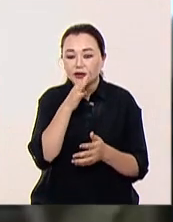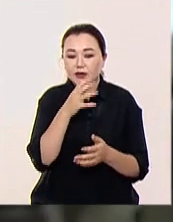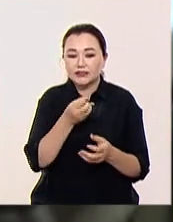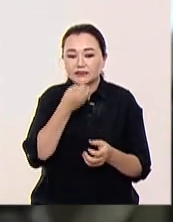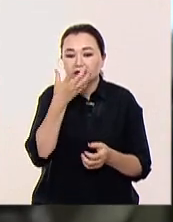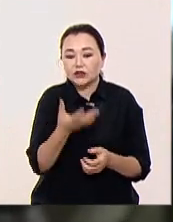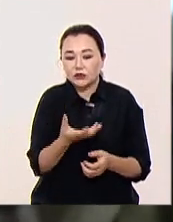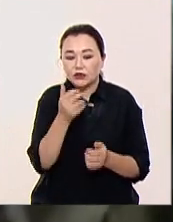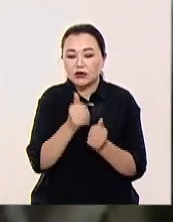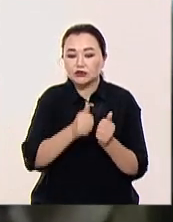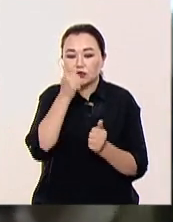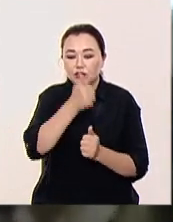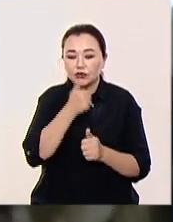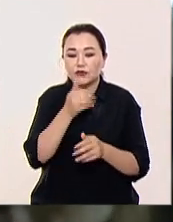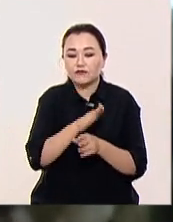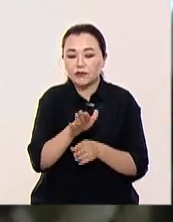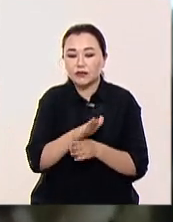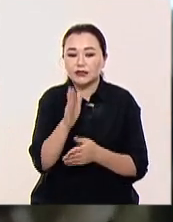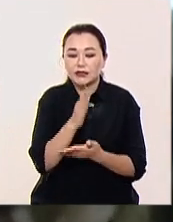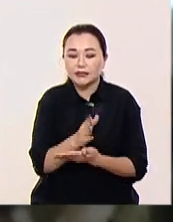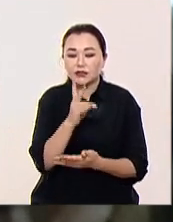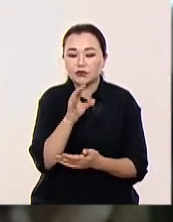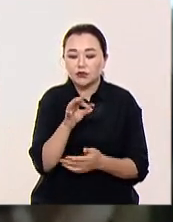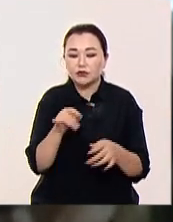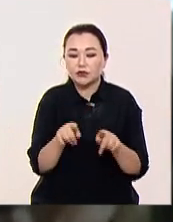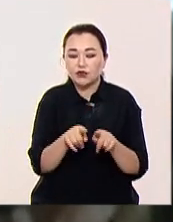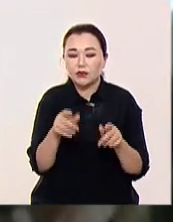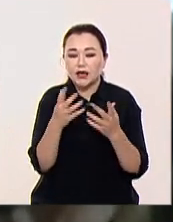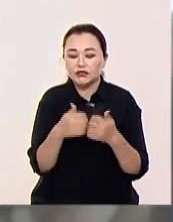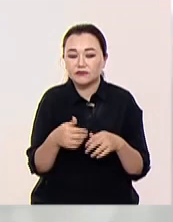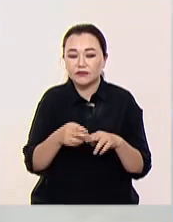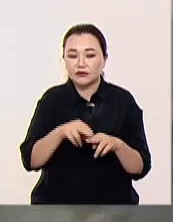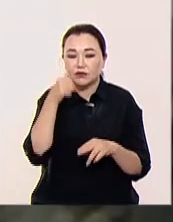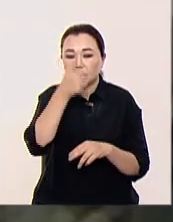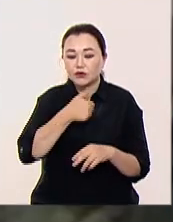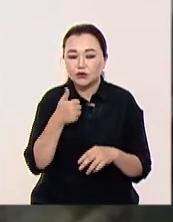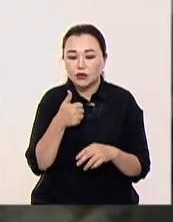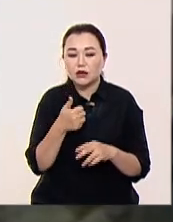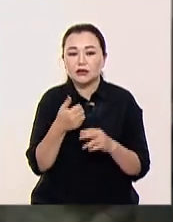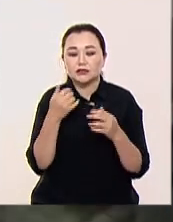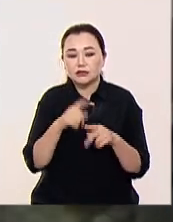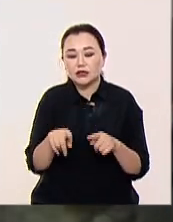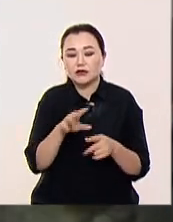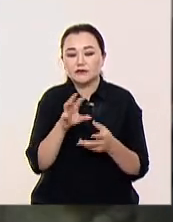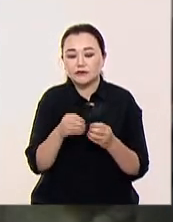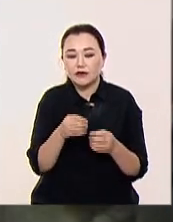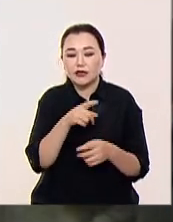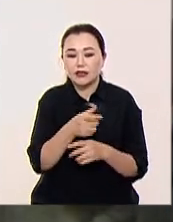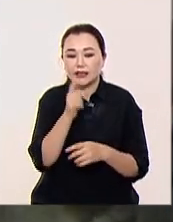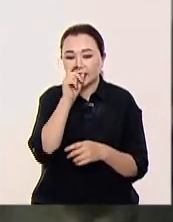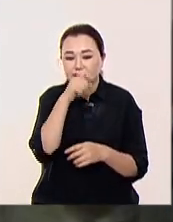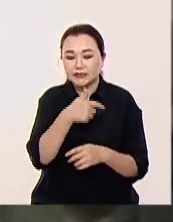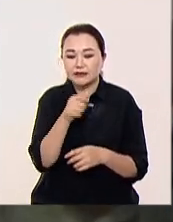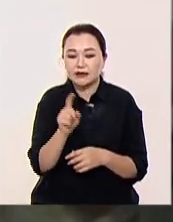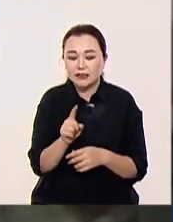бы ежегодно происходит, но не в таком количестве, как в этом году. Ну, скорее всего, да. Токсины и углекислый